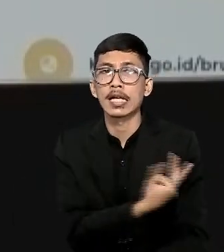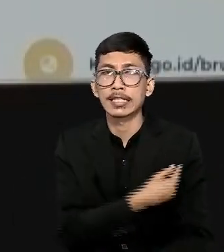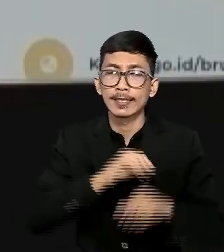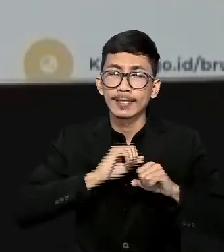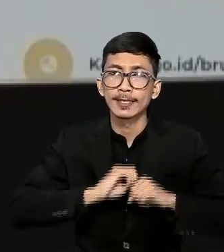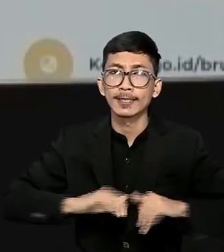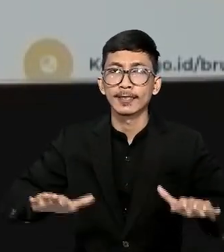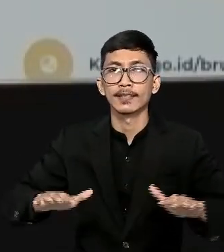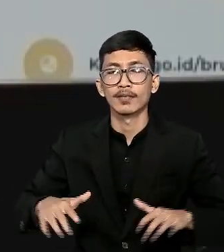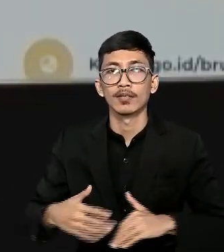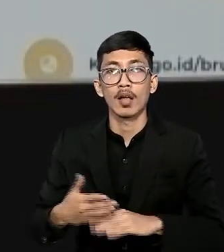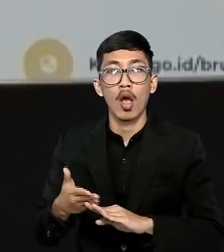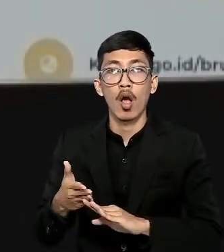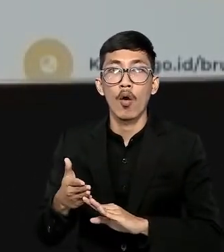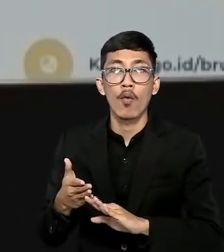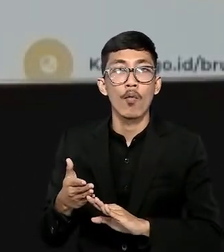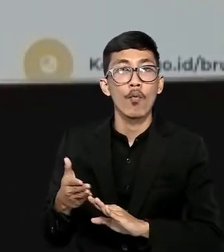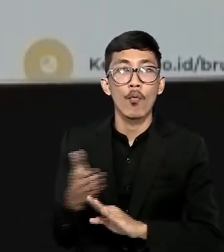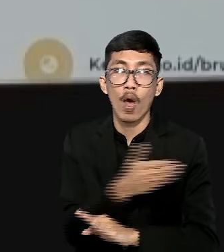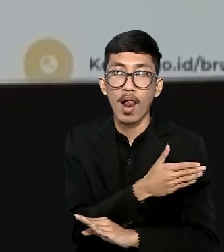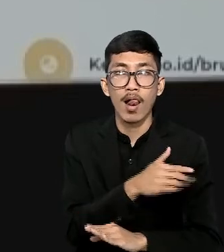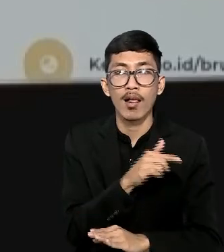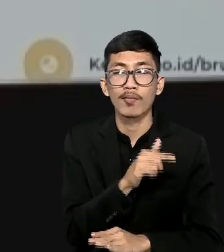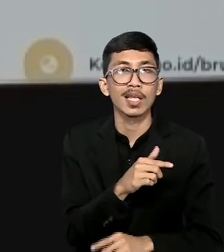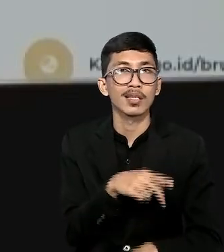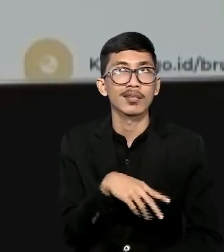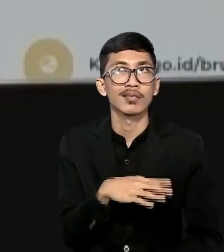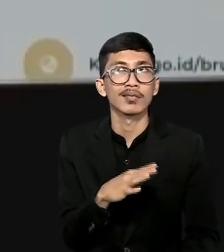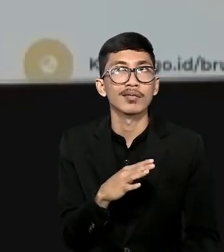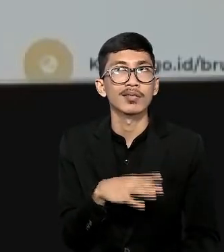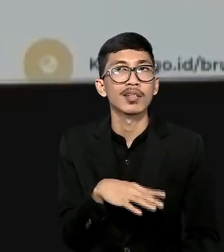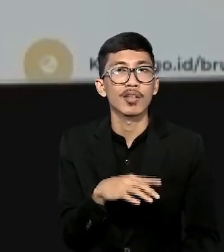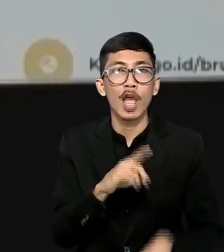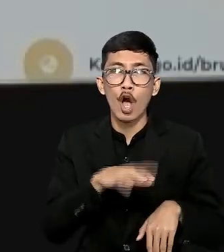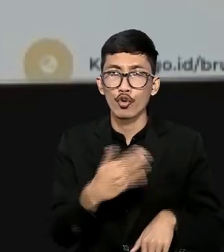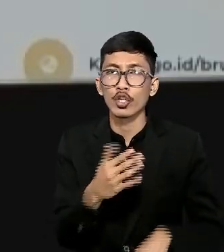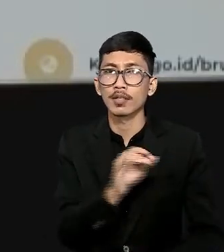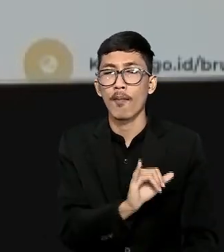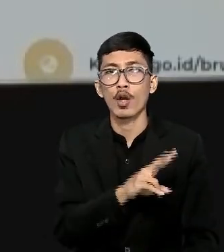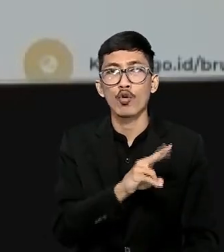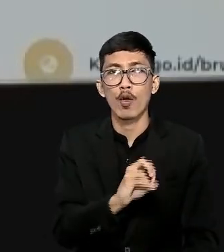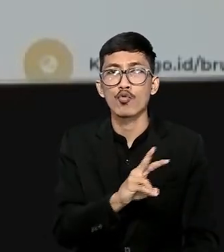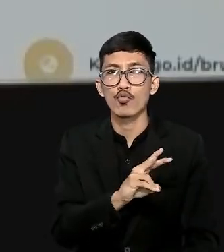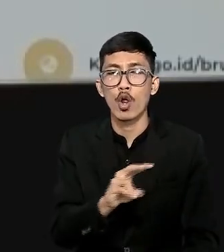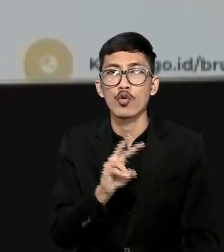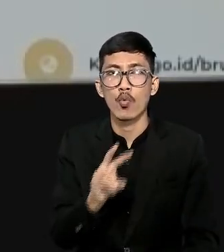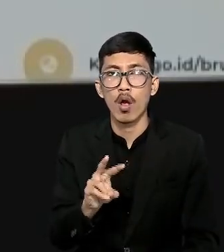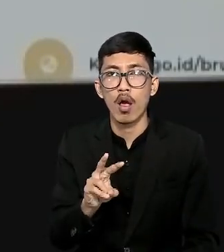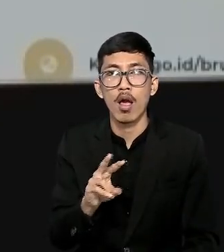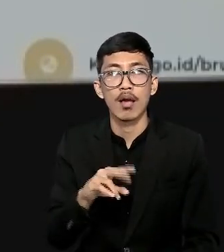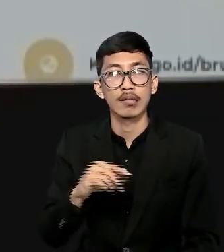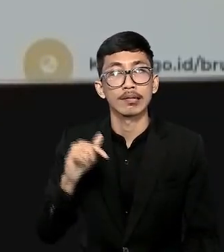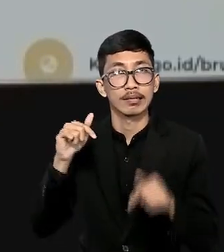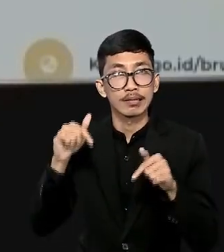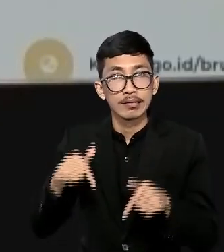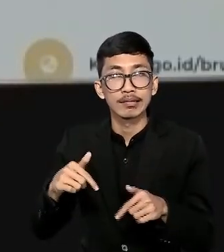semula itu akan dilakukan sama dengan kita di Tahun 2022 tapi mulai sekarang mereka sudah begitu 6